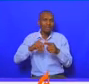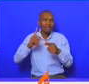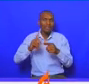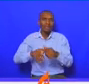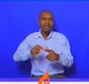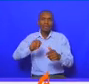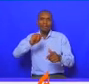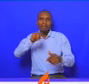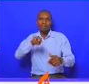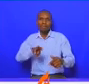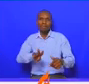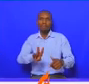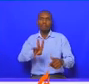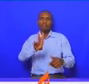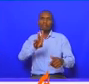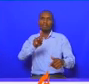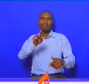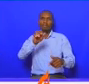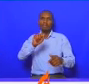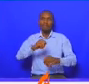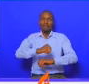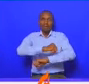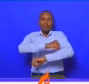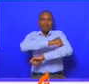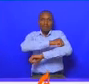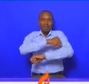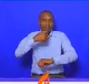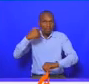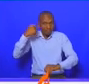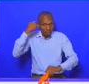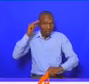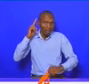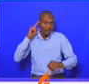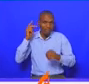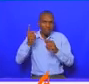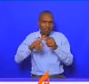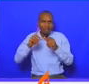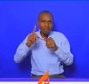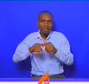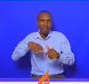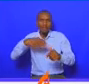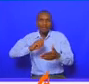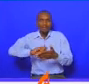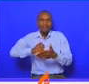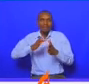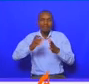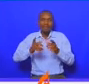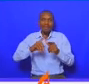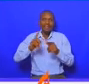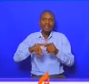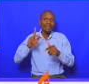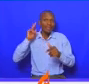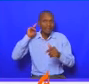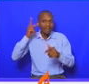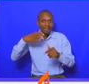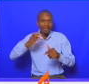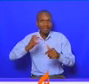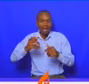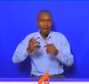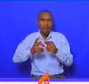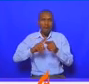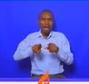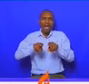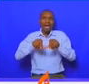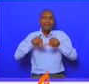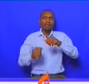School for the Deaf, mwogo yigo yigo, nigo, oikira nuwamo, nwomo county secretary, ase county akisi, Robert Mbasa. Na